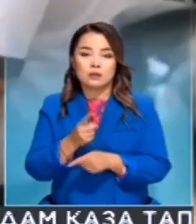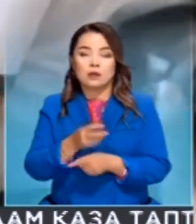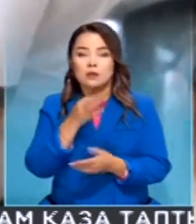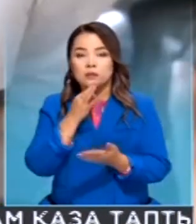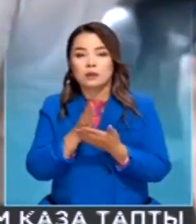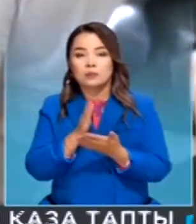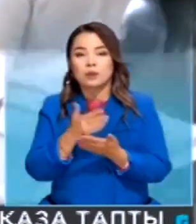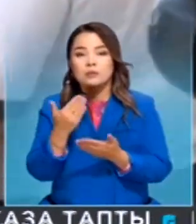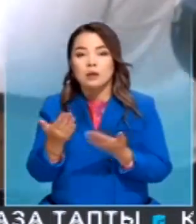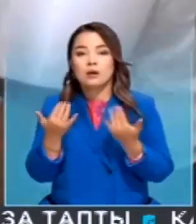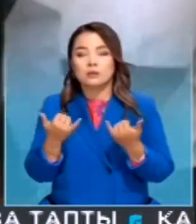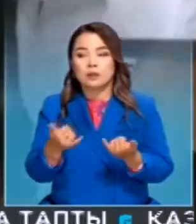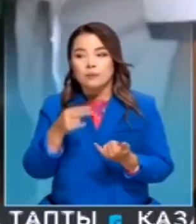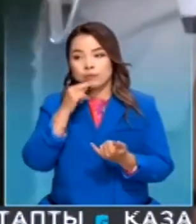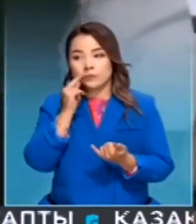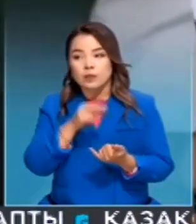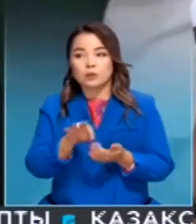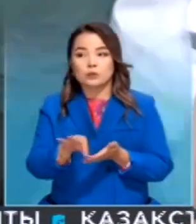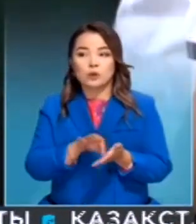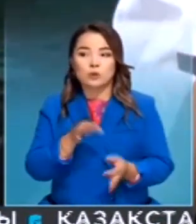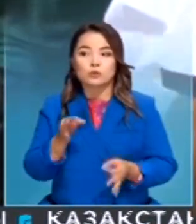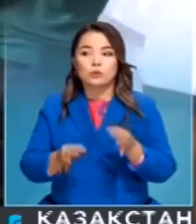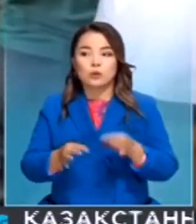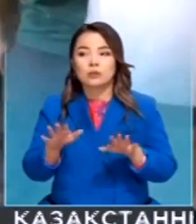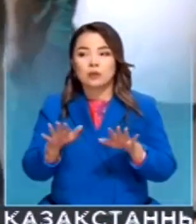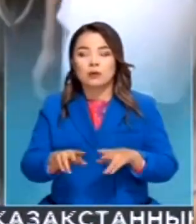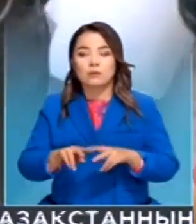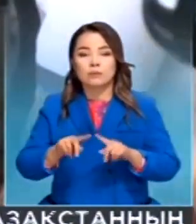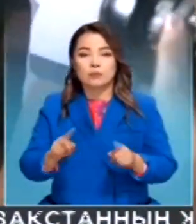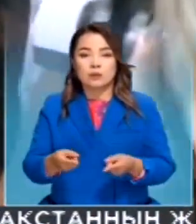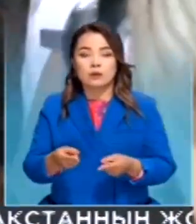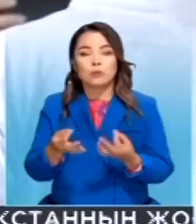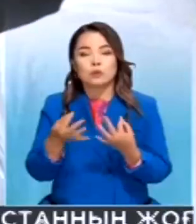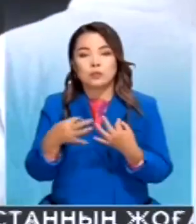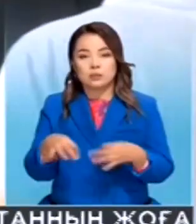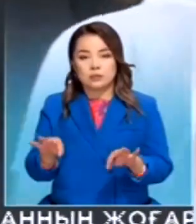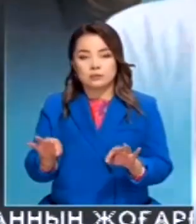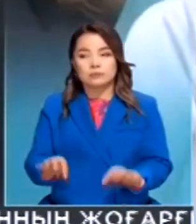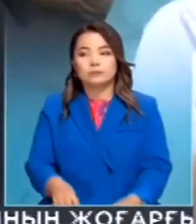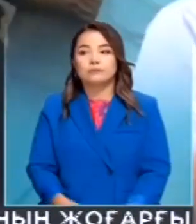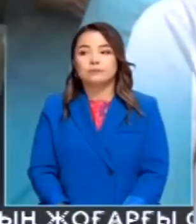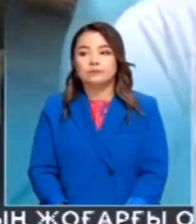жазасы кесілген. Айыпталушы бірден сот залында қамаудан босатылды.